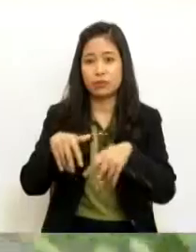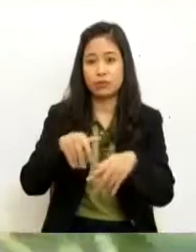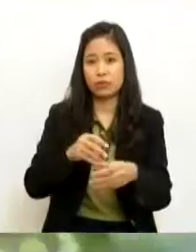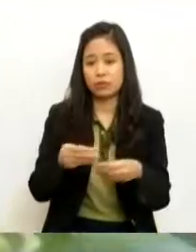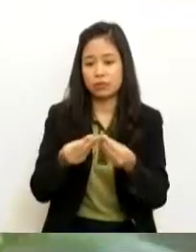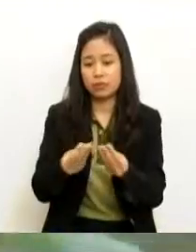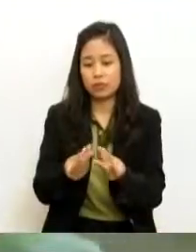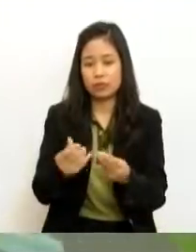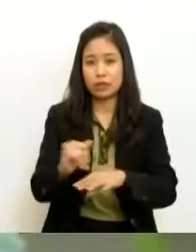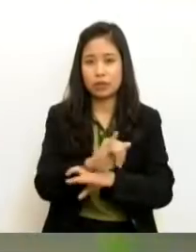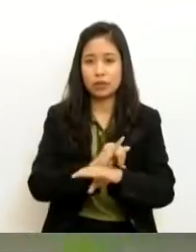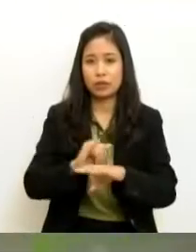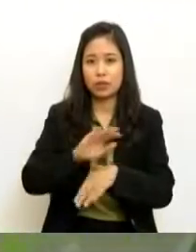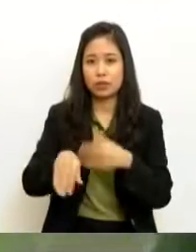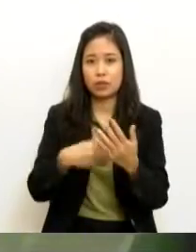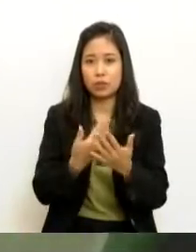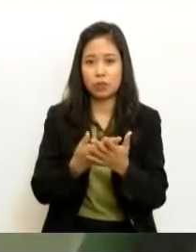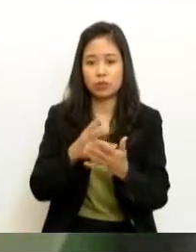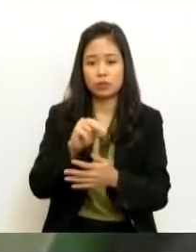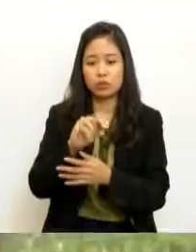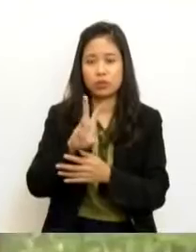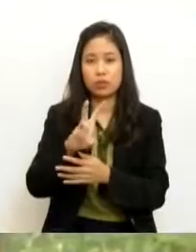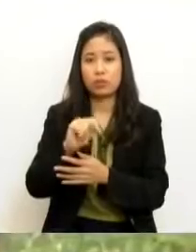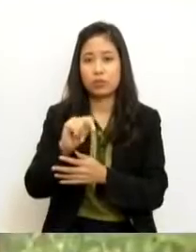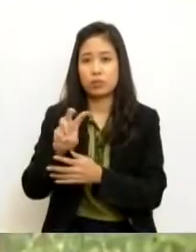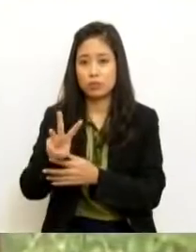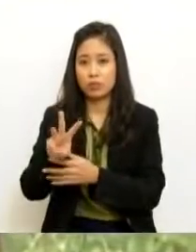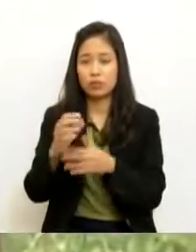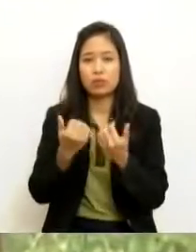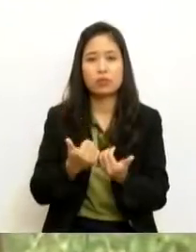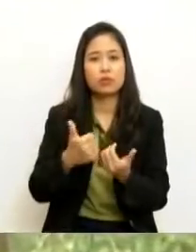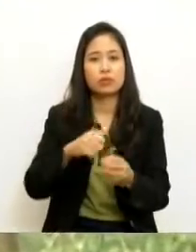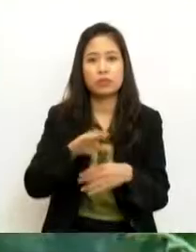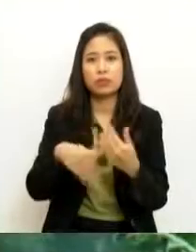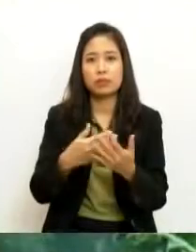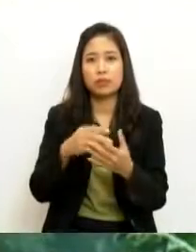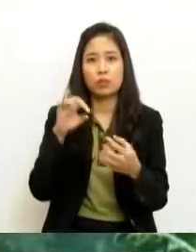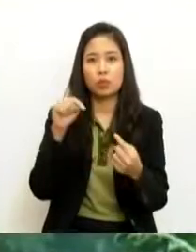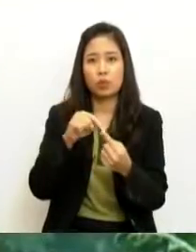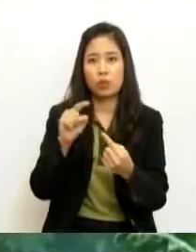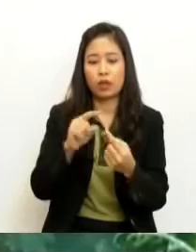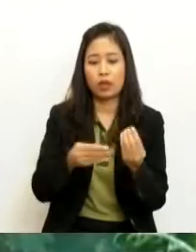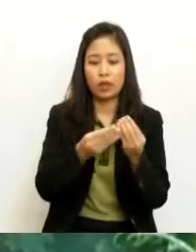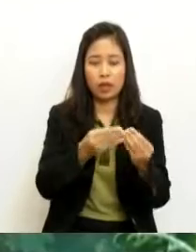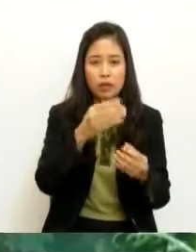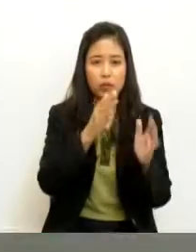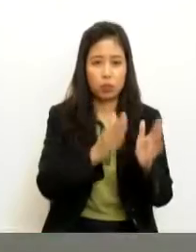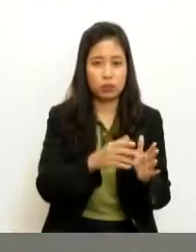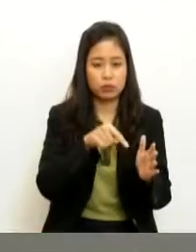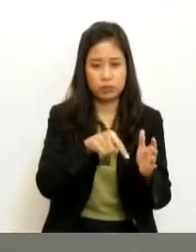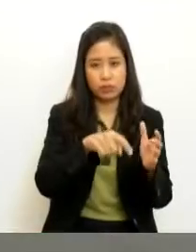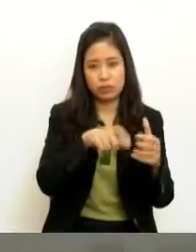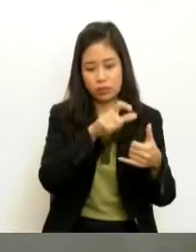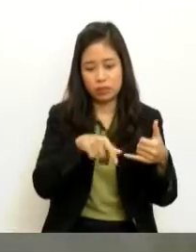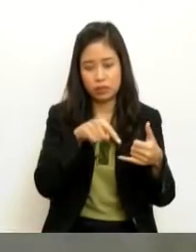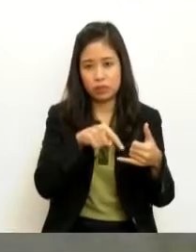252ไร่36ตารางวาที่นางพะเยาพนมวรรณณอยุธยาและนางสาวพุษณาคชาชีว